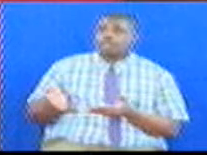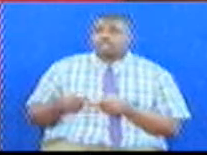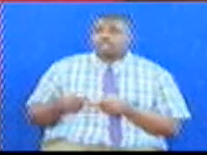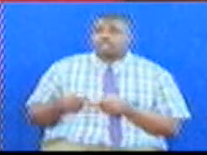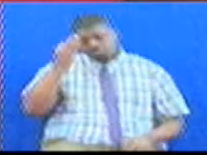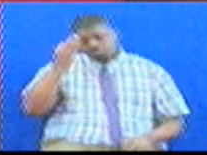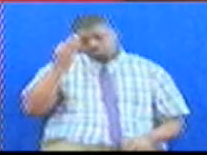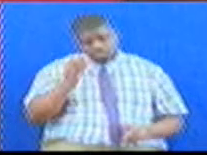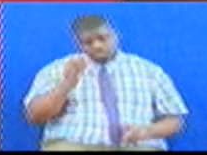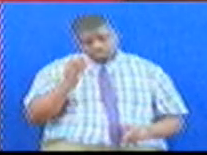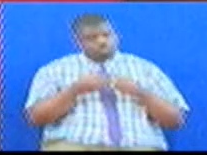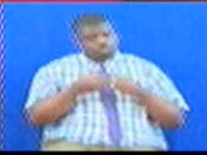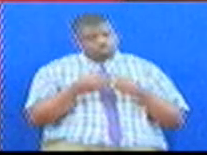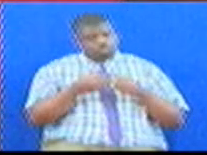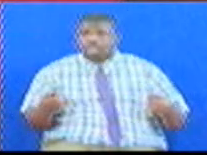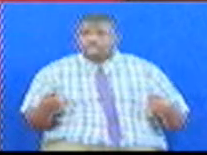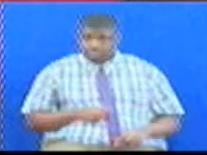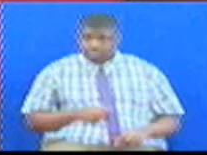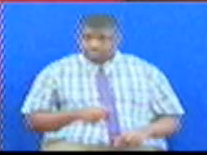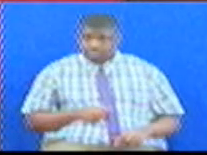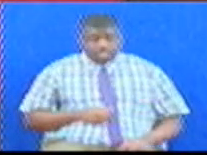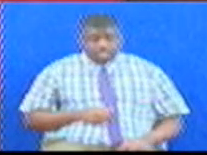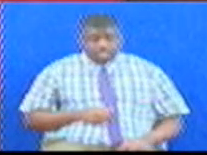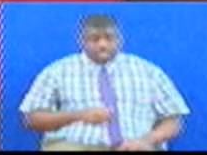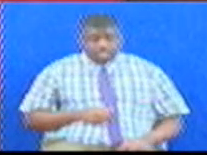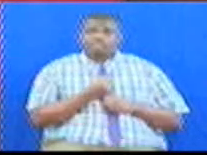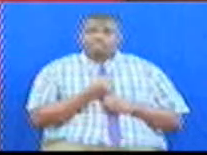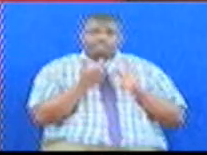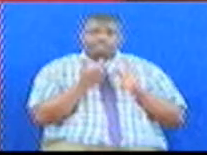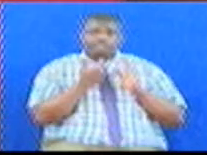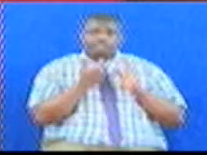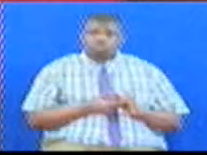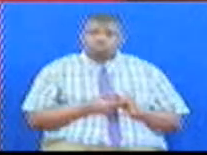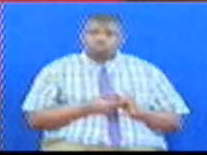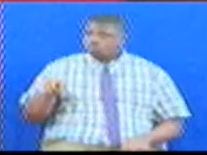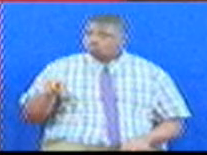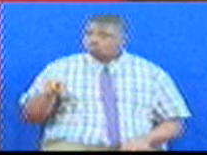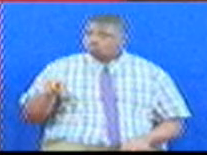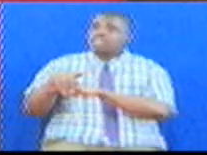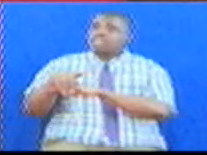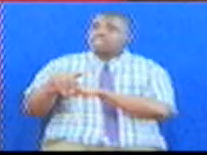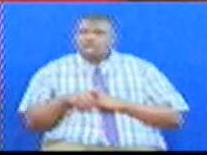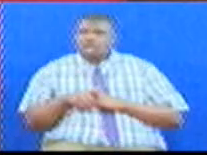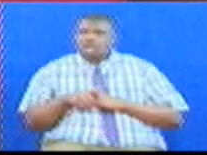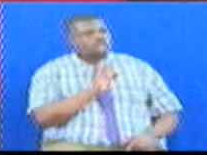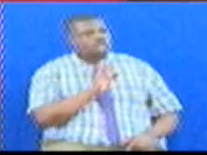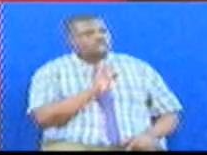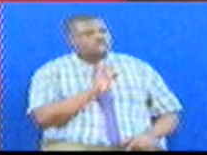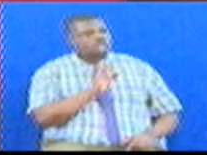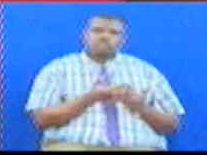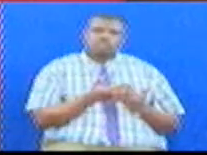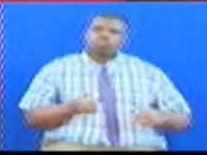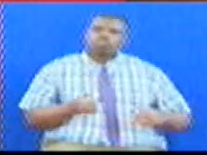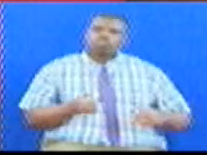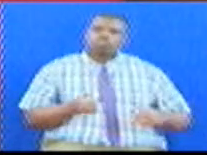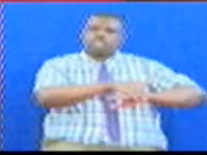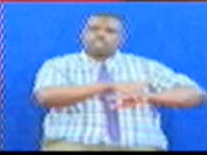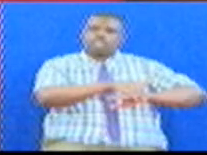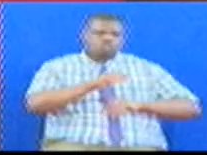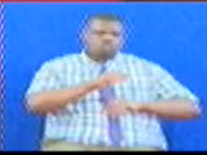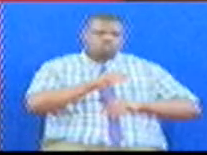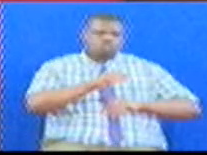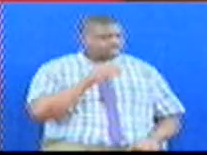ya kambi ya upinzani, hawajafanya mifano kwamba wenzetu Uingereza, wenzetu wapi? Kwa sababu hata Uingereza huwezi kusikia